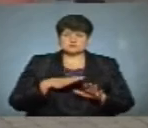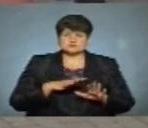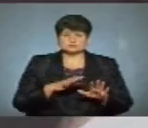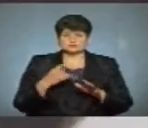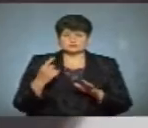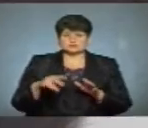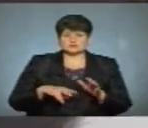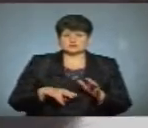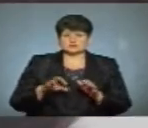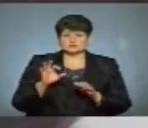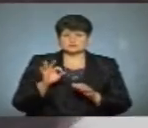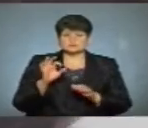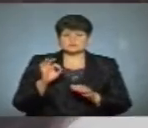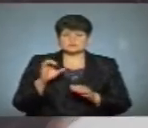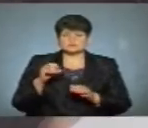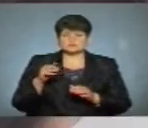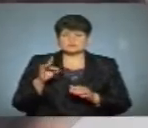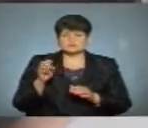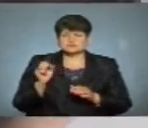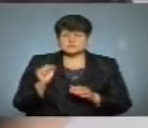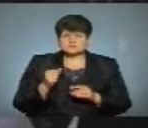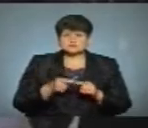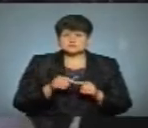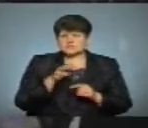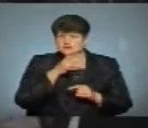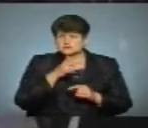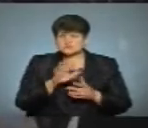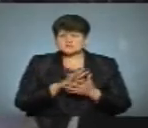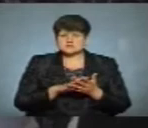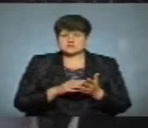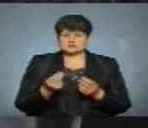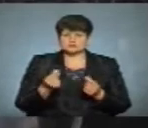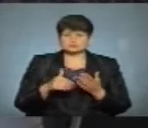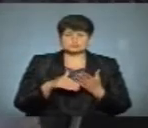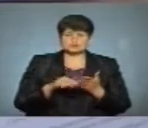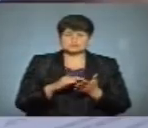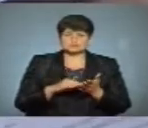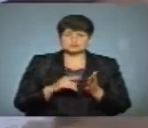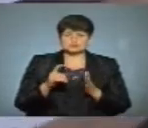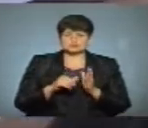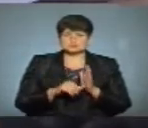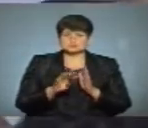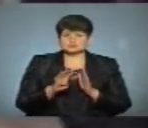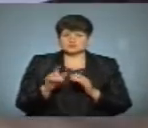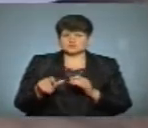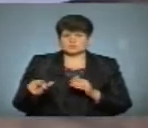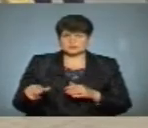центру зайнятості Олександра Островська. За її словами, за цей час заяви на грошову допомогу написали 164